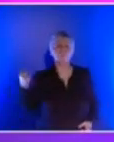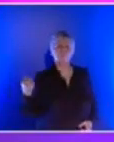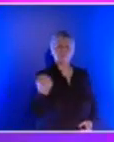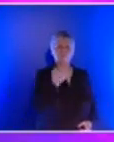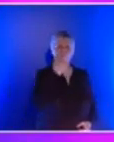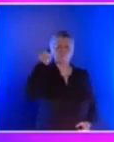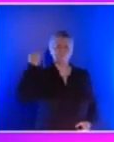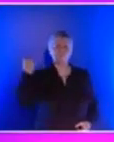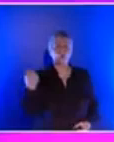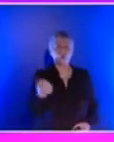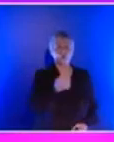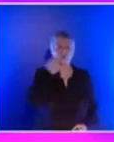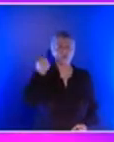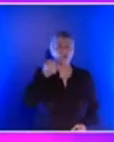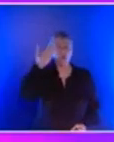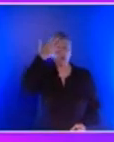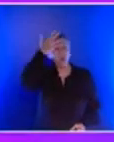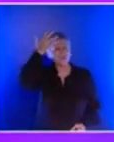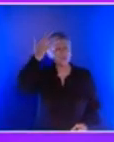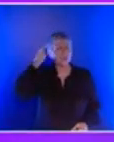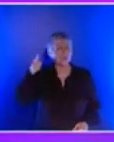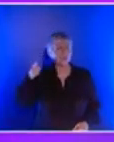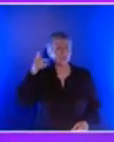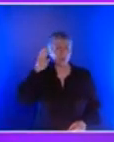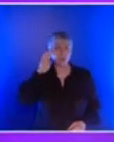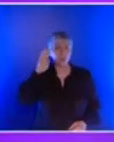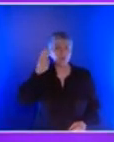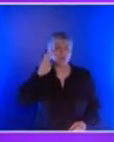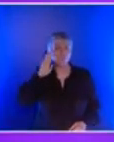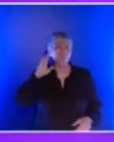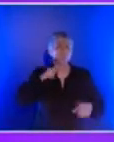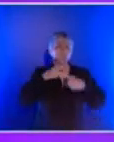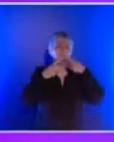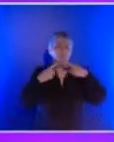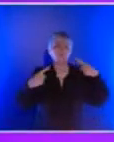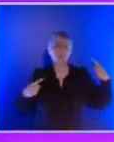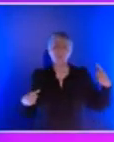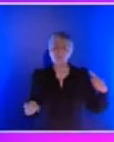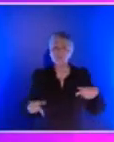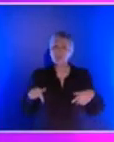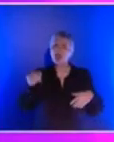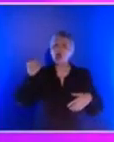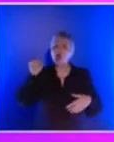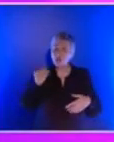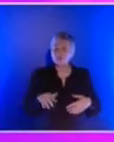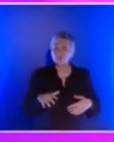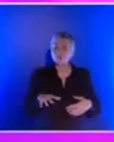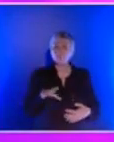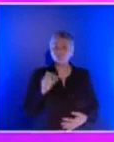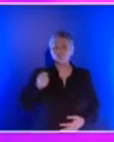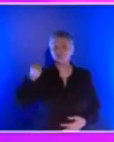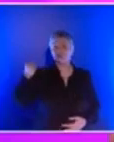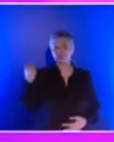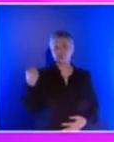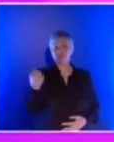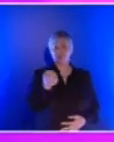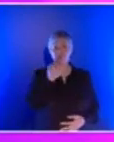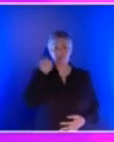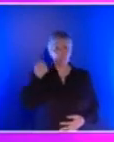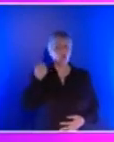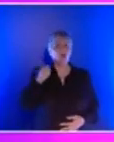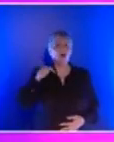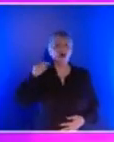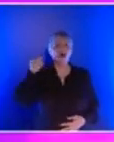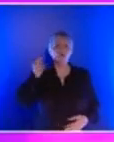ο Τραμπ, ο Μονσάντο, μια σειρά από ακροδεξοί, αλλά η κεντρική